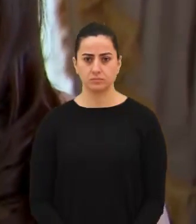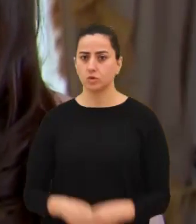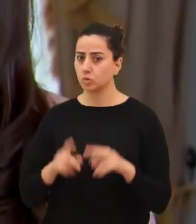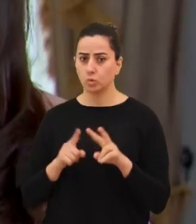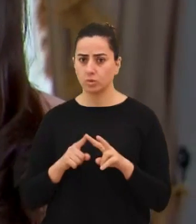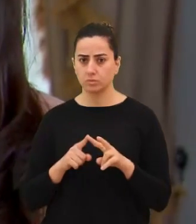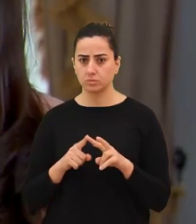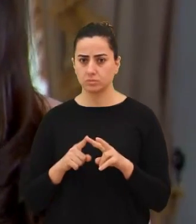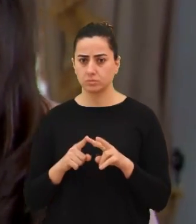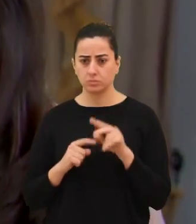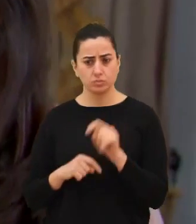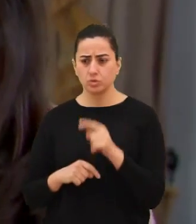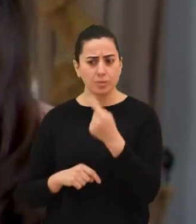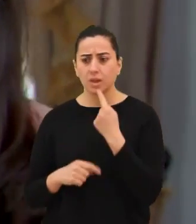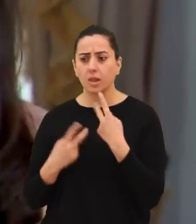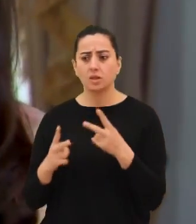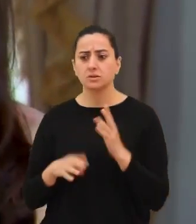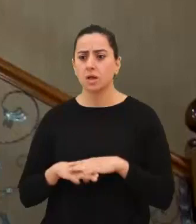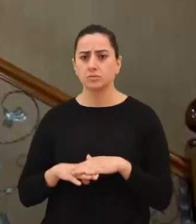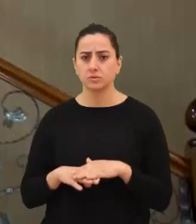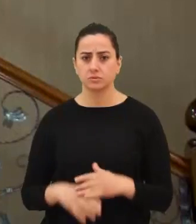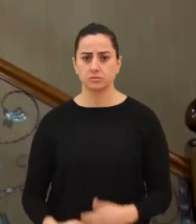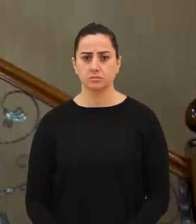Nurhan, bunu bana nasıl açıklayacaksın?